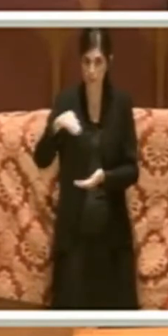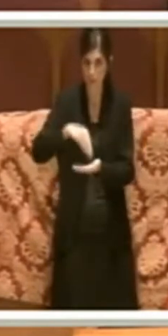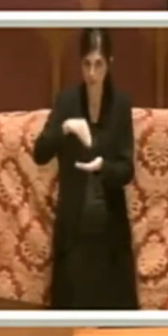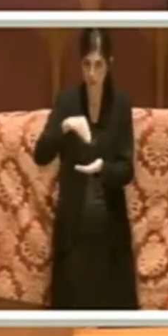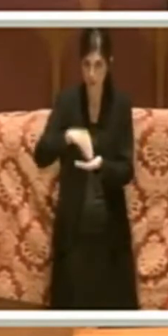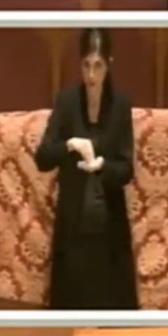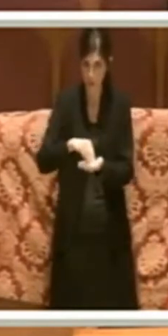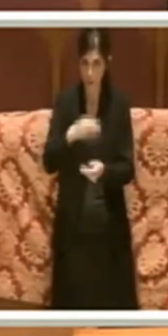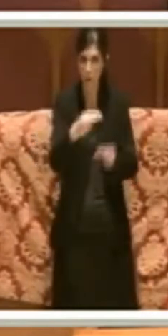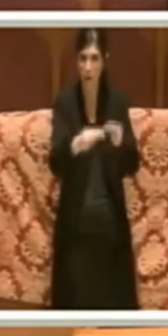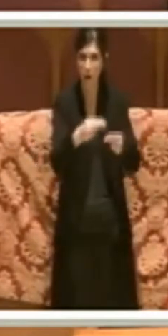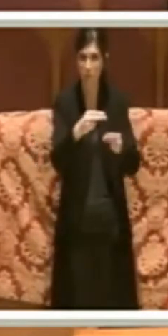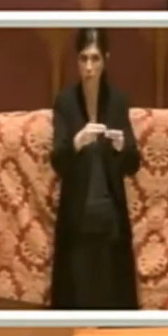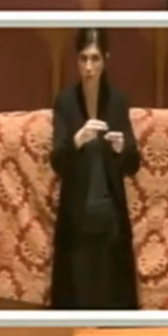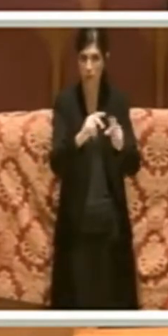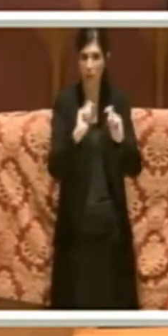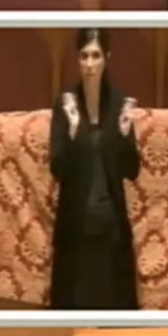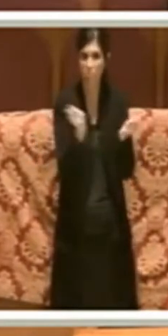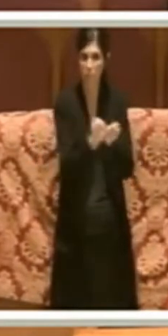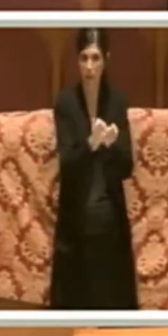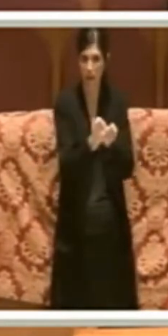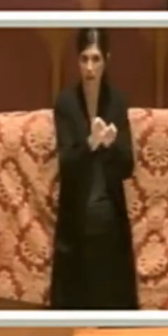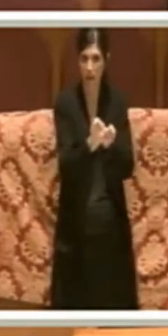il 17.